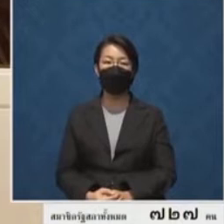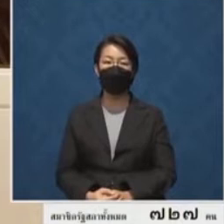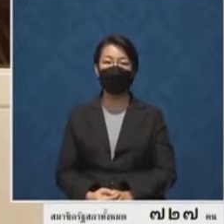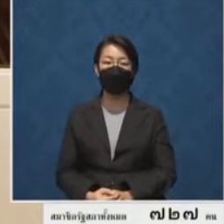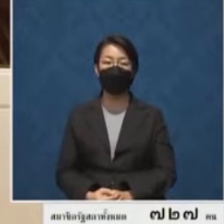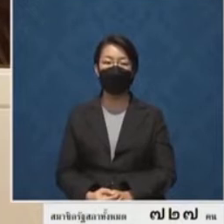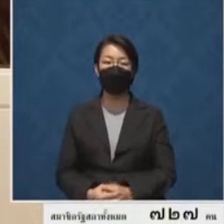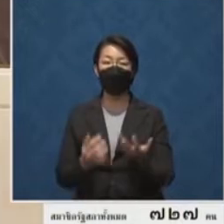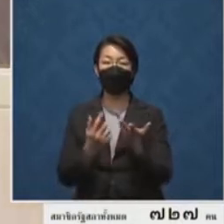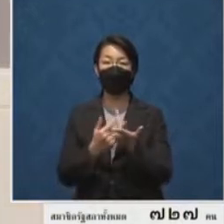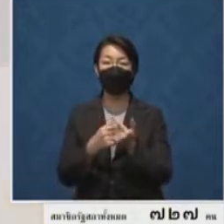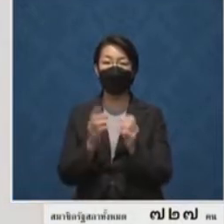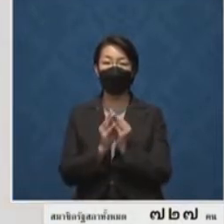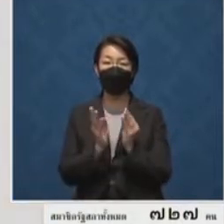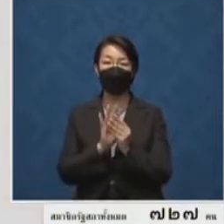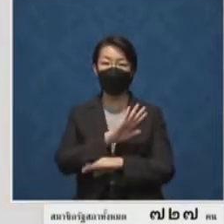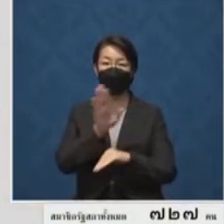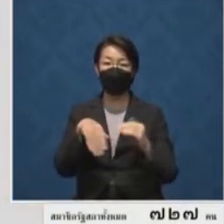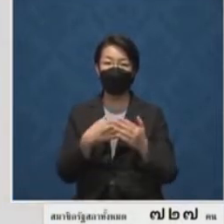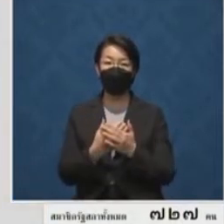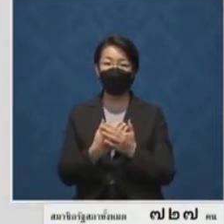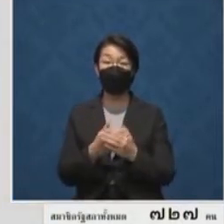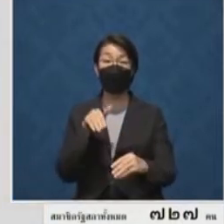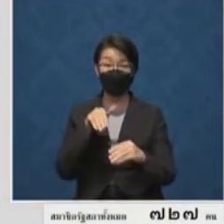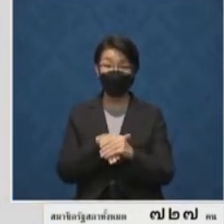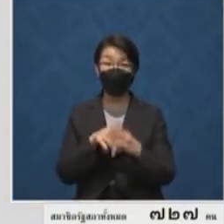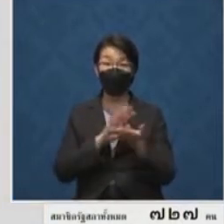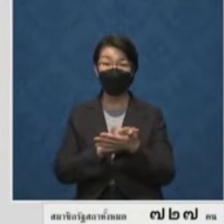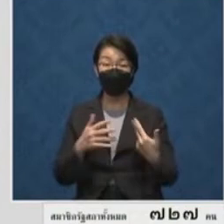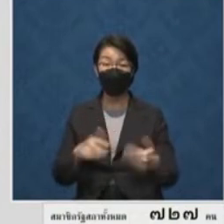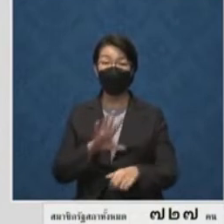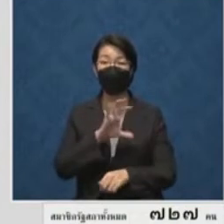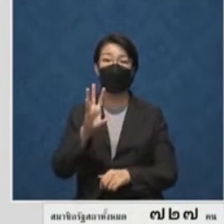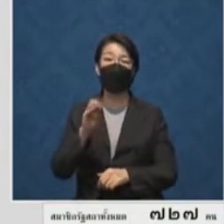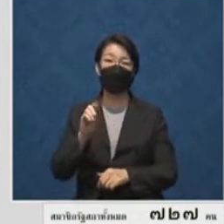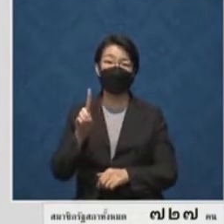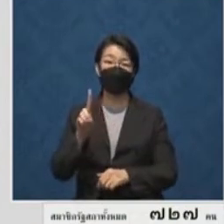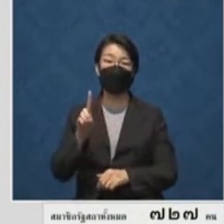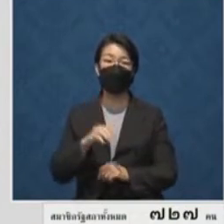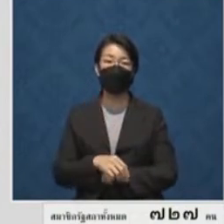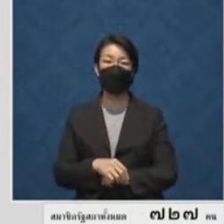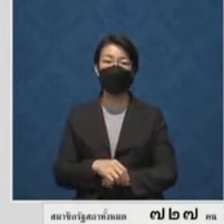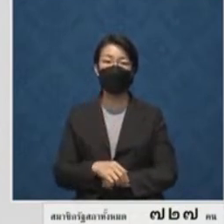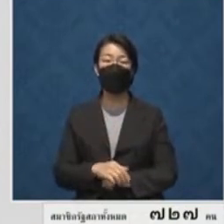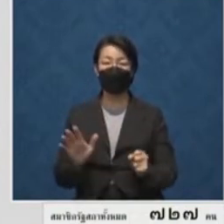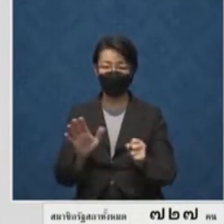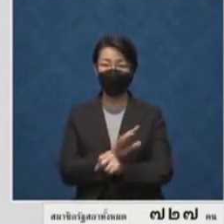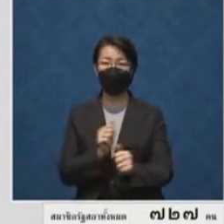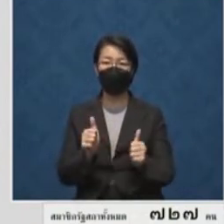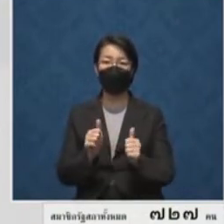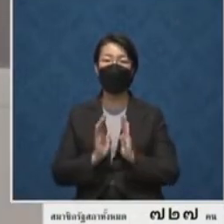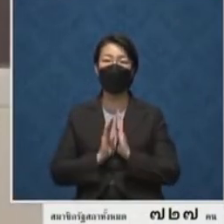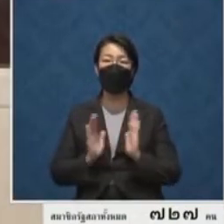จำนวนผู้เข้าประชุมที่แสดงตนขณะนี้561คนครับครบวงประชุมครับขอบคุ